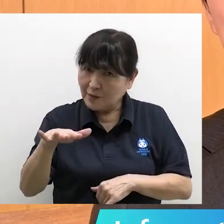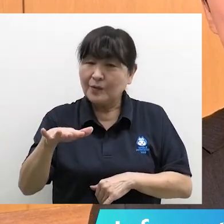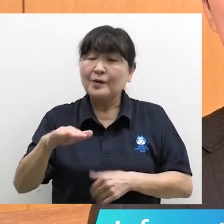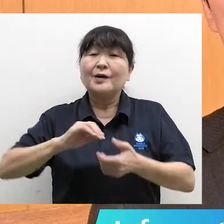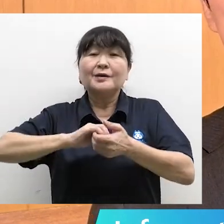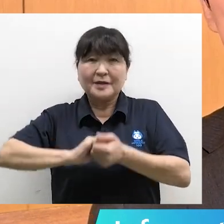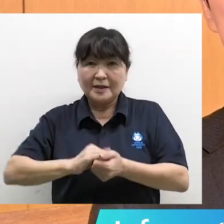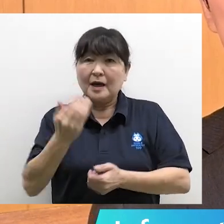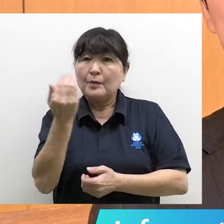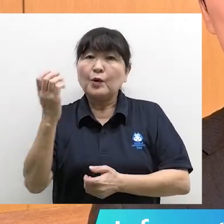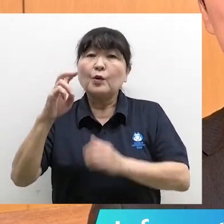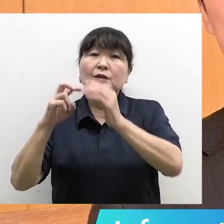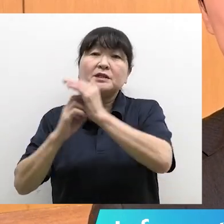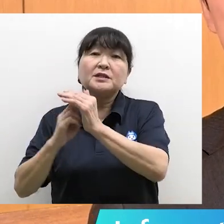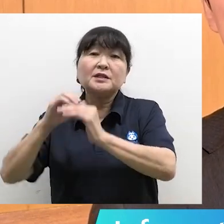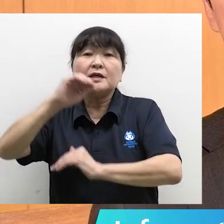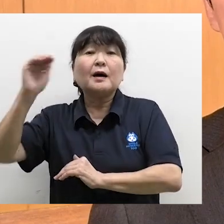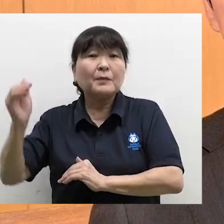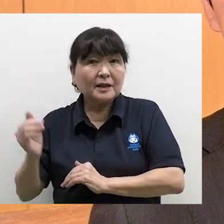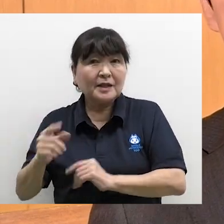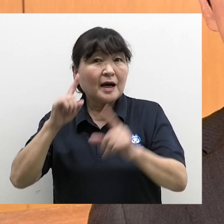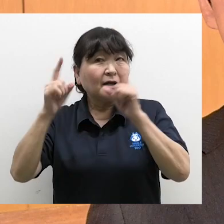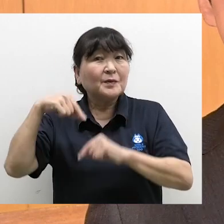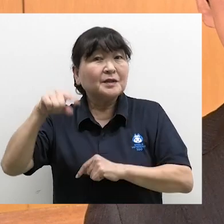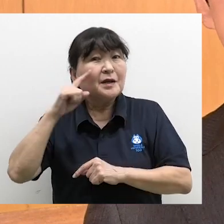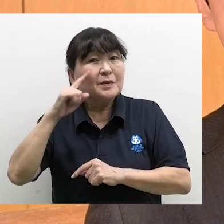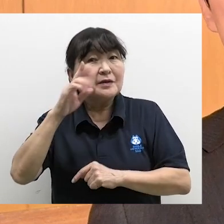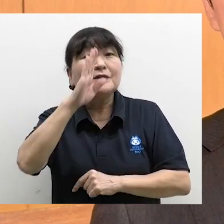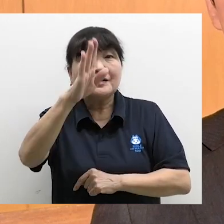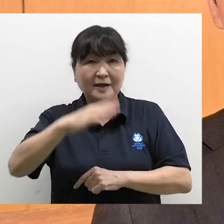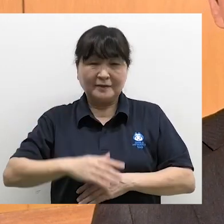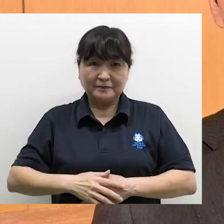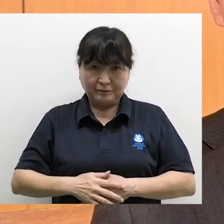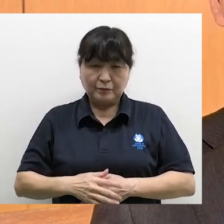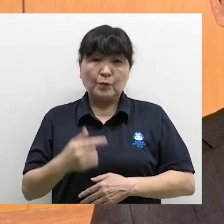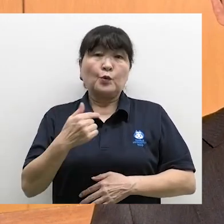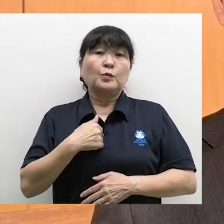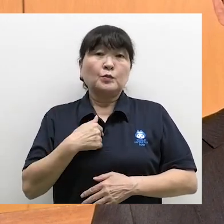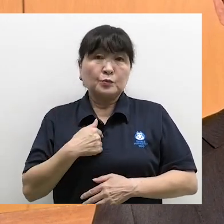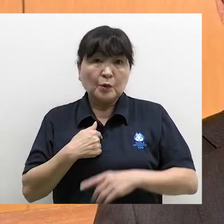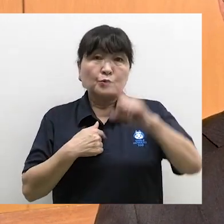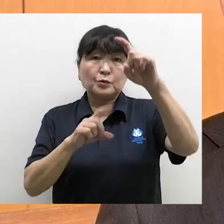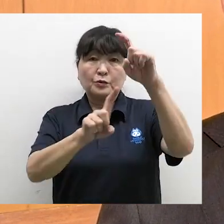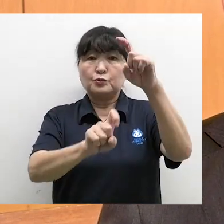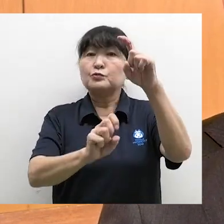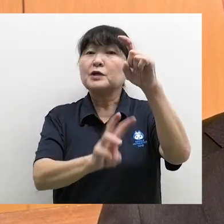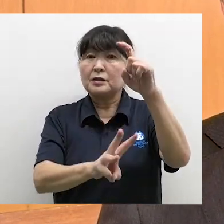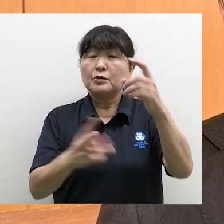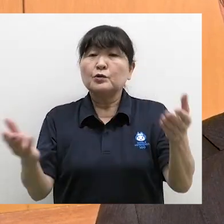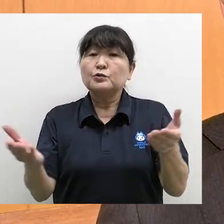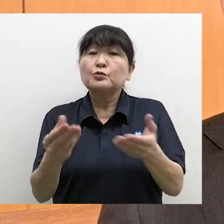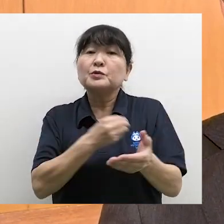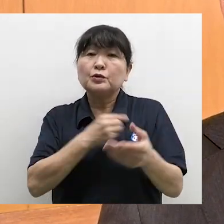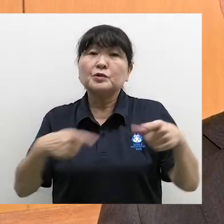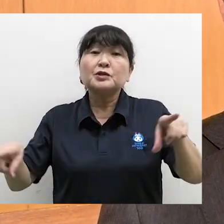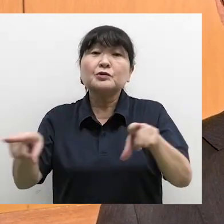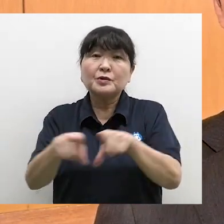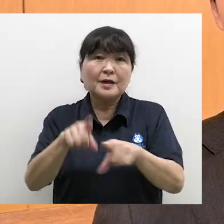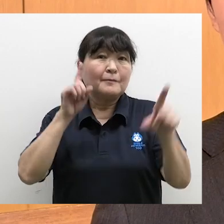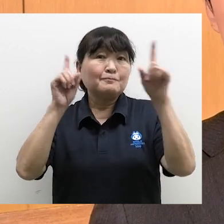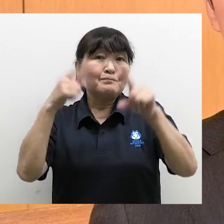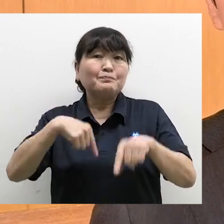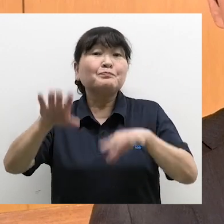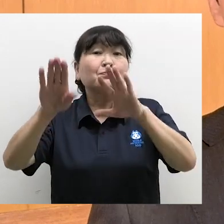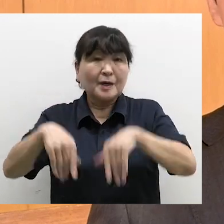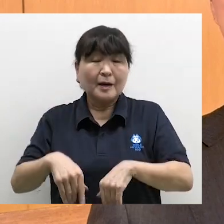石山遊びに行っていただきたいと思います。私も13日の日曜日に職員の皆さんと一緒に行ってきましたが、とても楽し